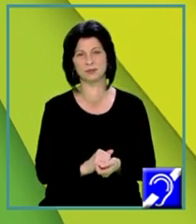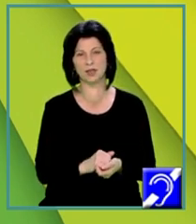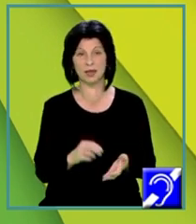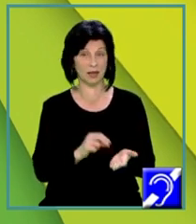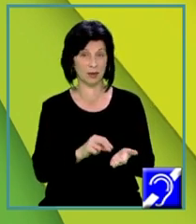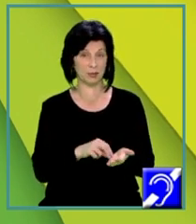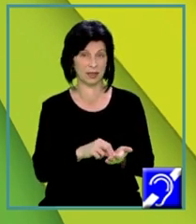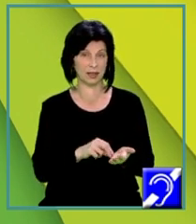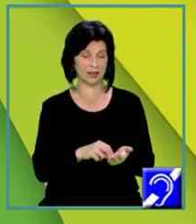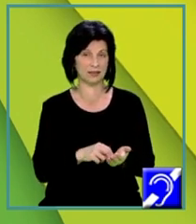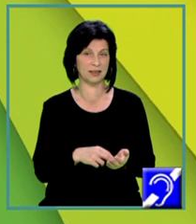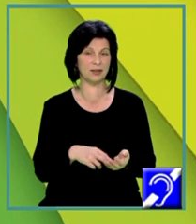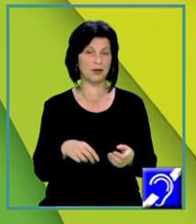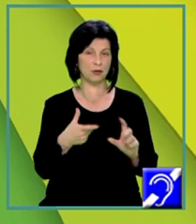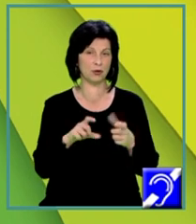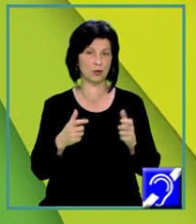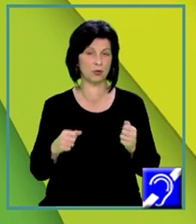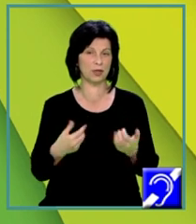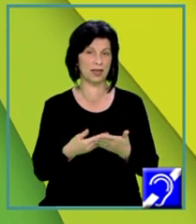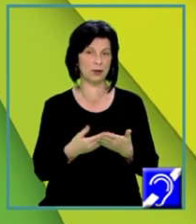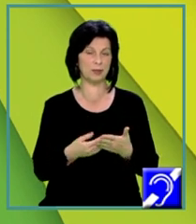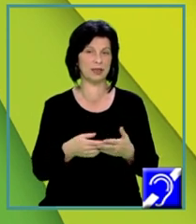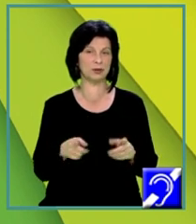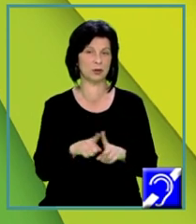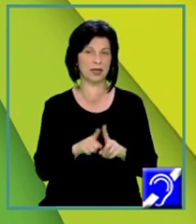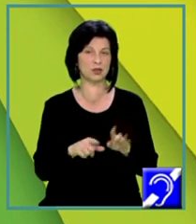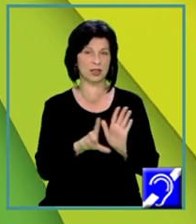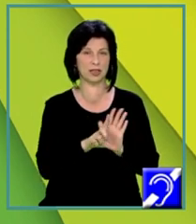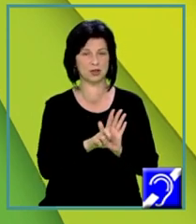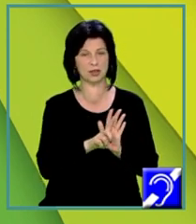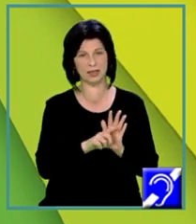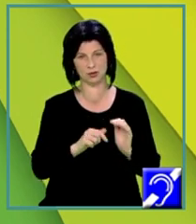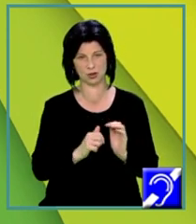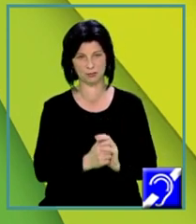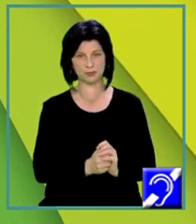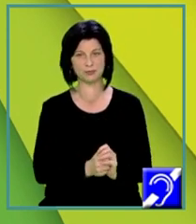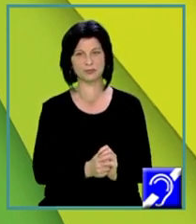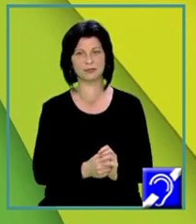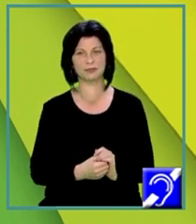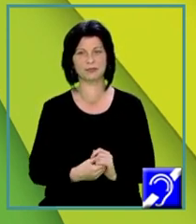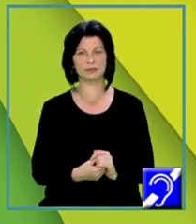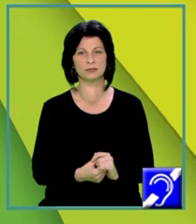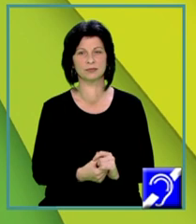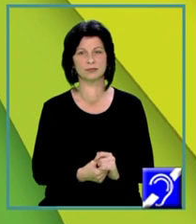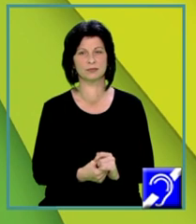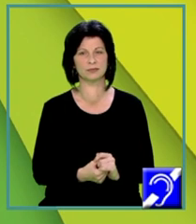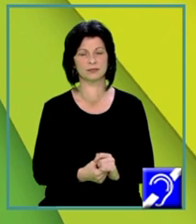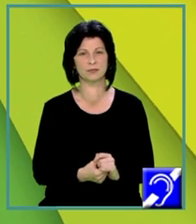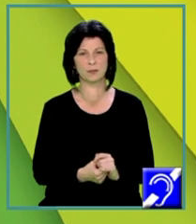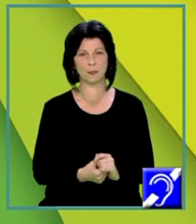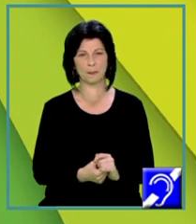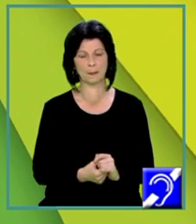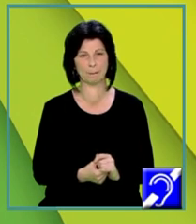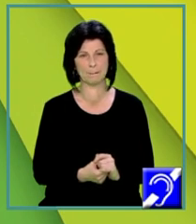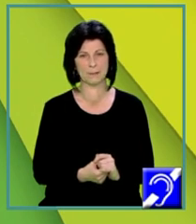plus plus punct.ro exclusiv la tigara x plus y relativ la prima lege din a f de x ori y